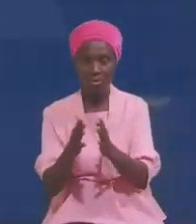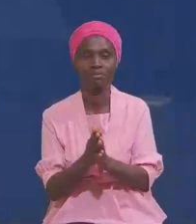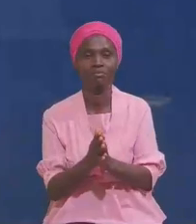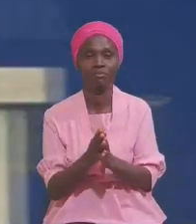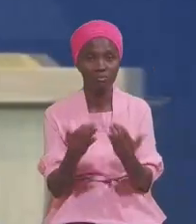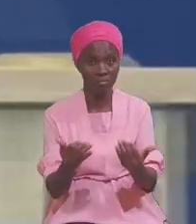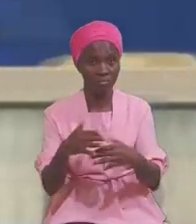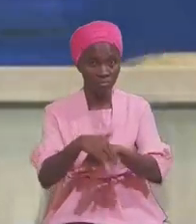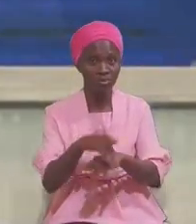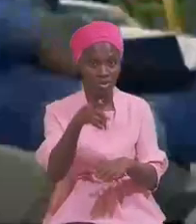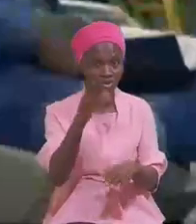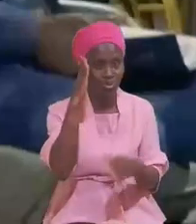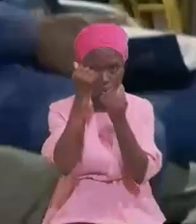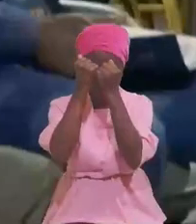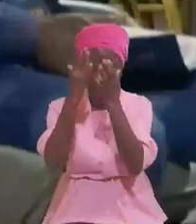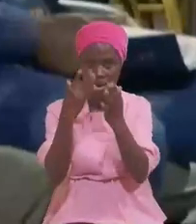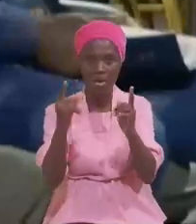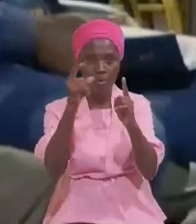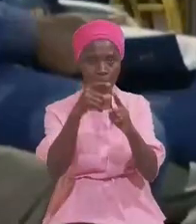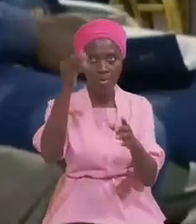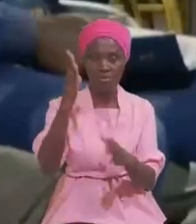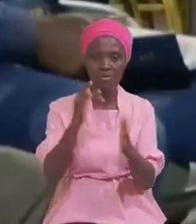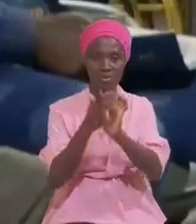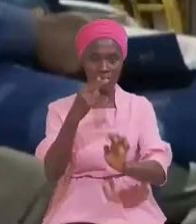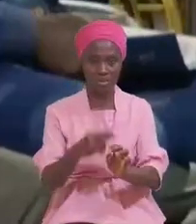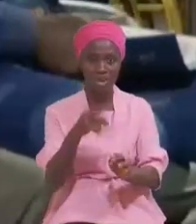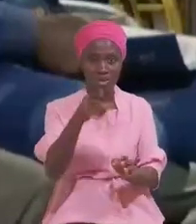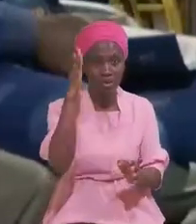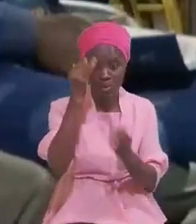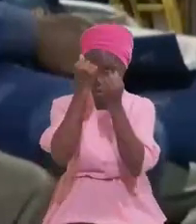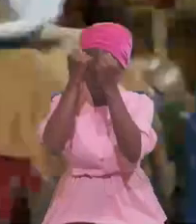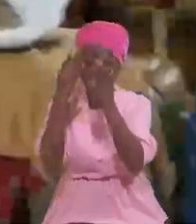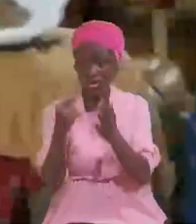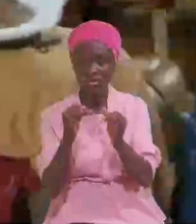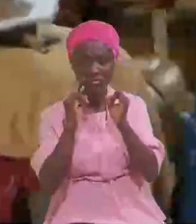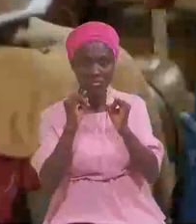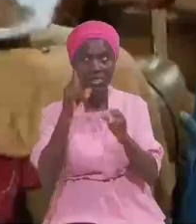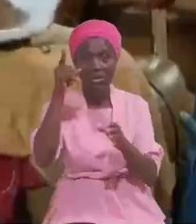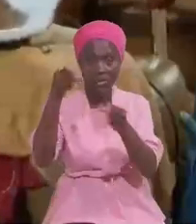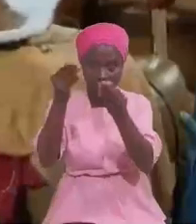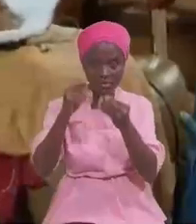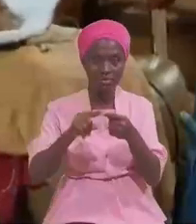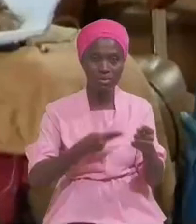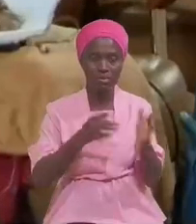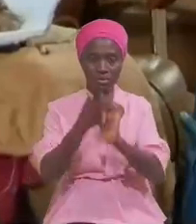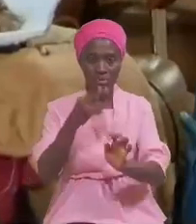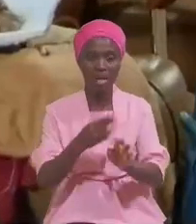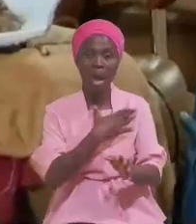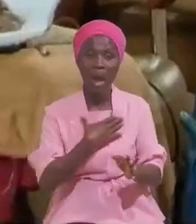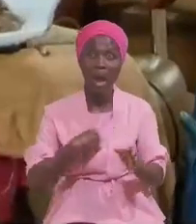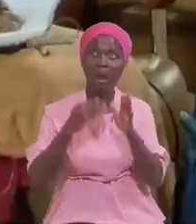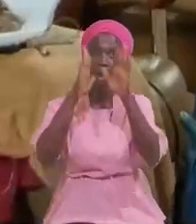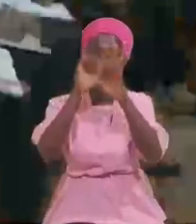allez obéir à la parole de Dieu. Vous allez obéir à l'instruction qu'il nous donne. Et le miracle va se produire